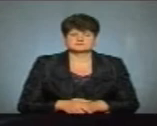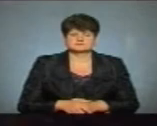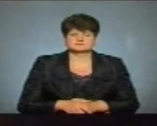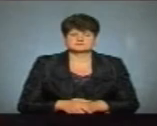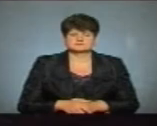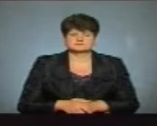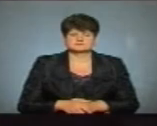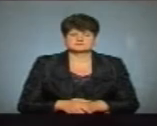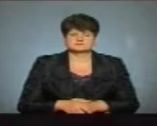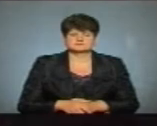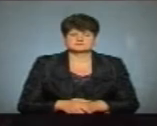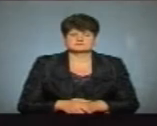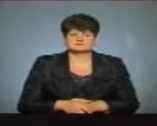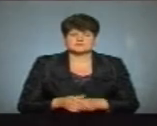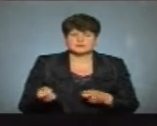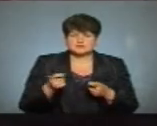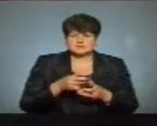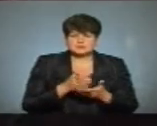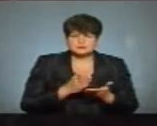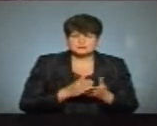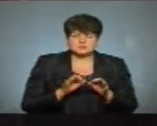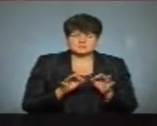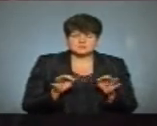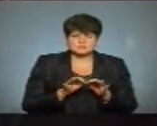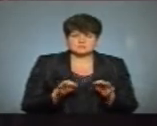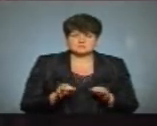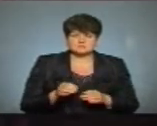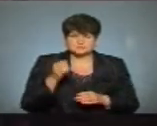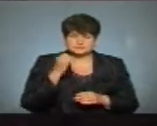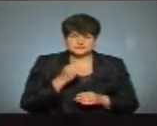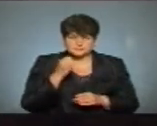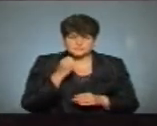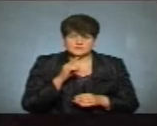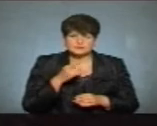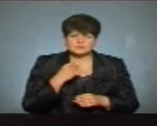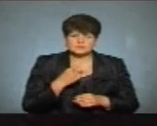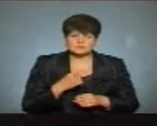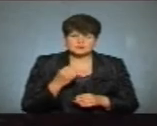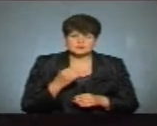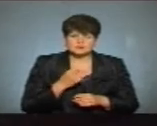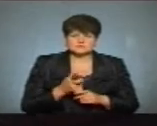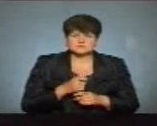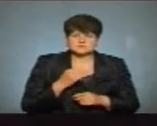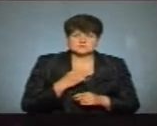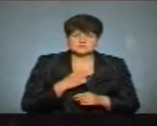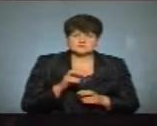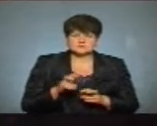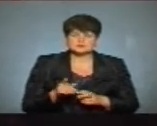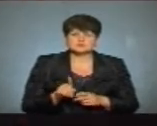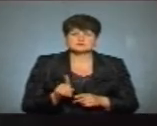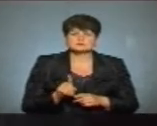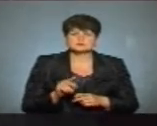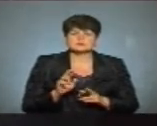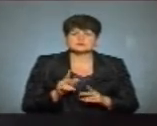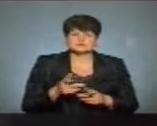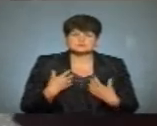Добрий день. Принесла вам хлібчик, макарончики. Дякую. Що ви мені казали? Дякую, дуже дякую. Сідай. Що там? Як